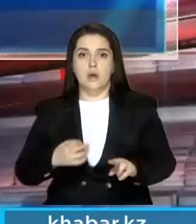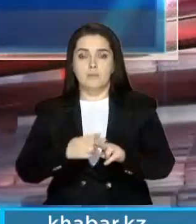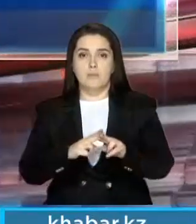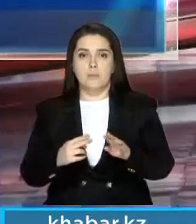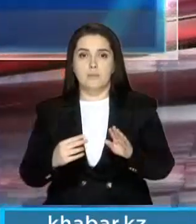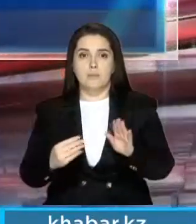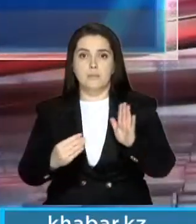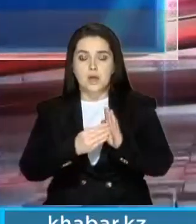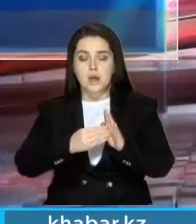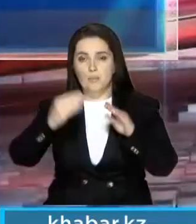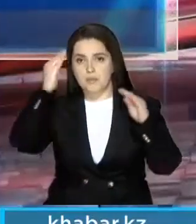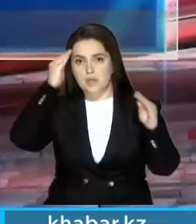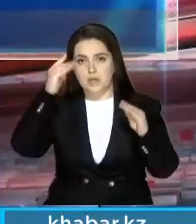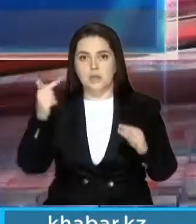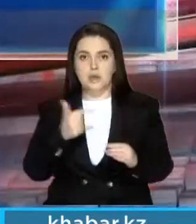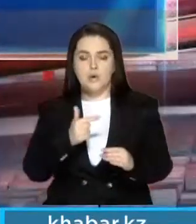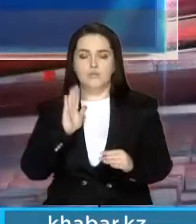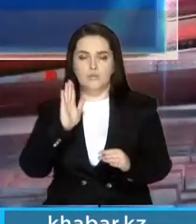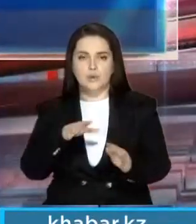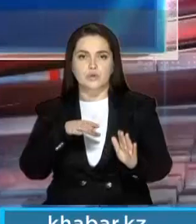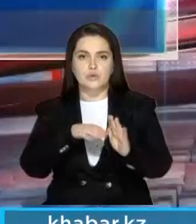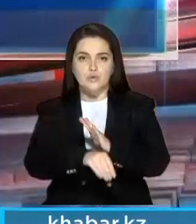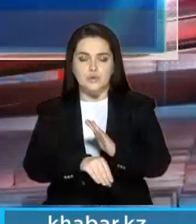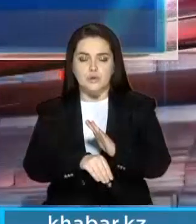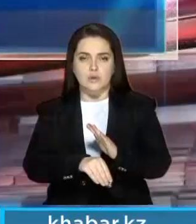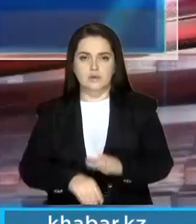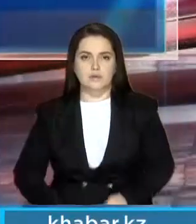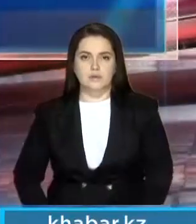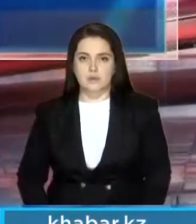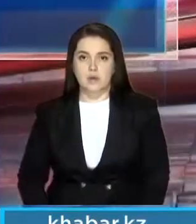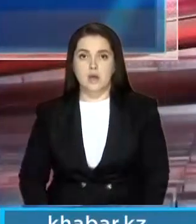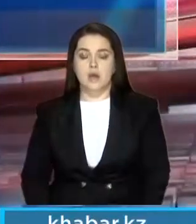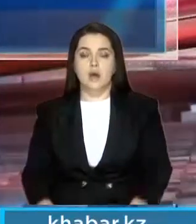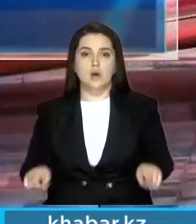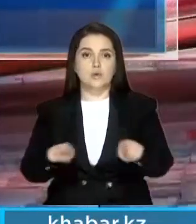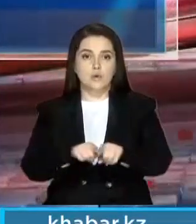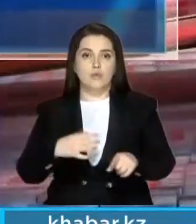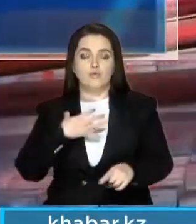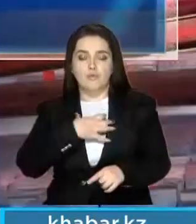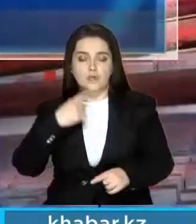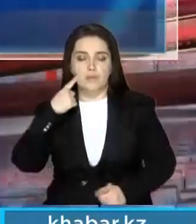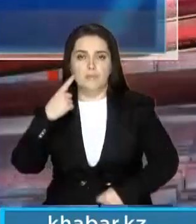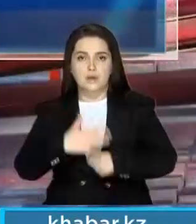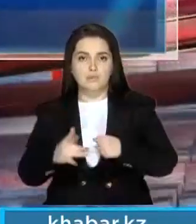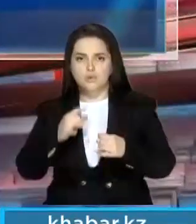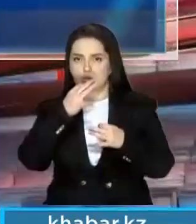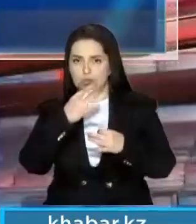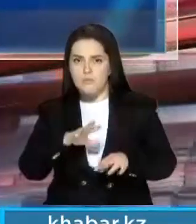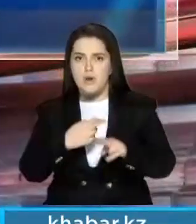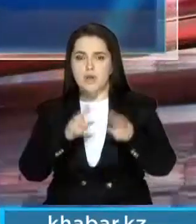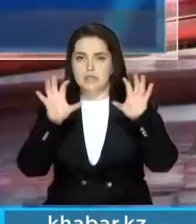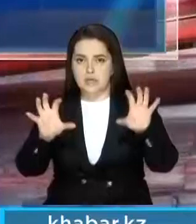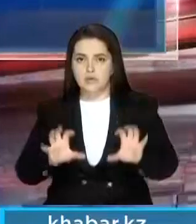мнение граждан обязательно будет учтено. В этом сомнений быть не может. Вместе с тем, важно понимать, что любые